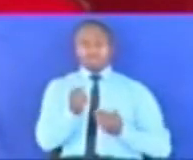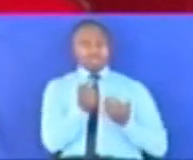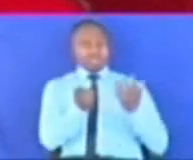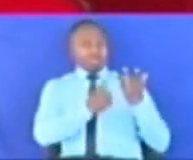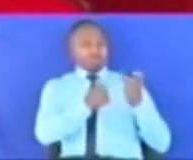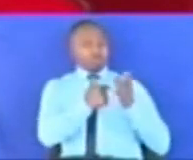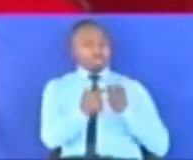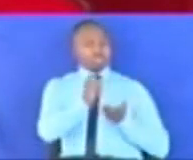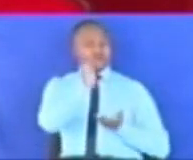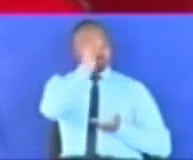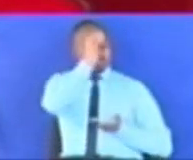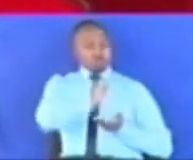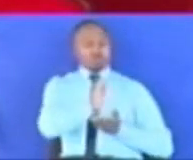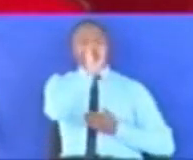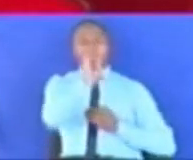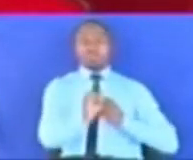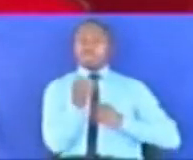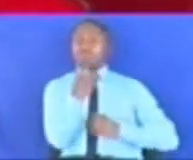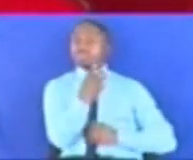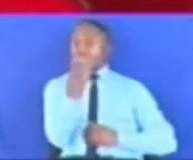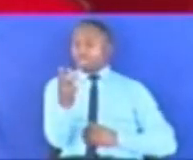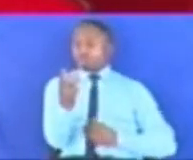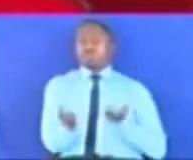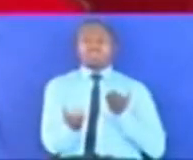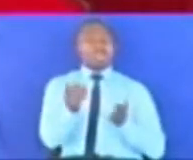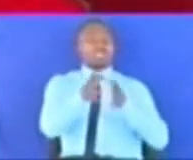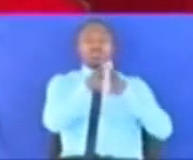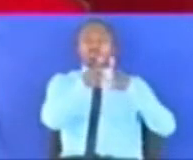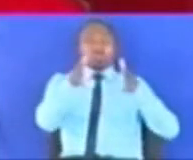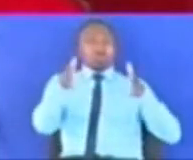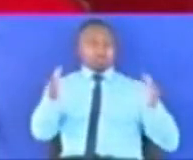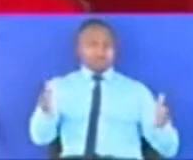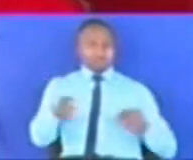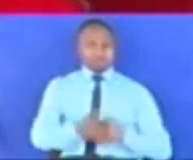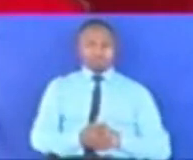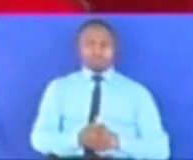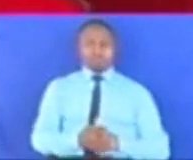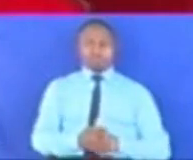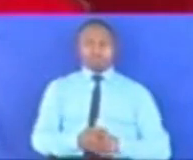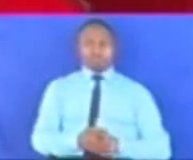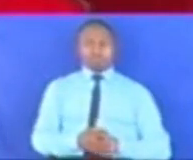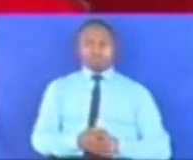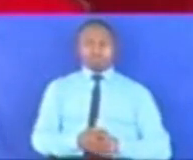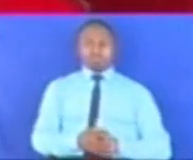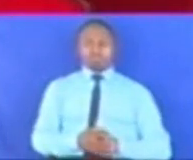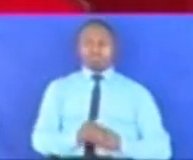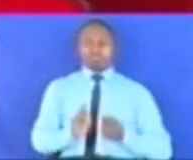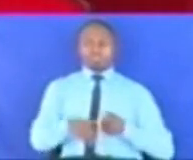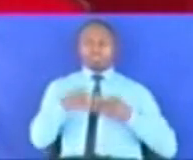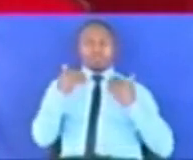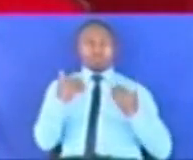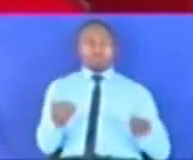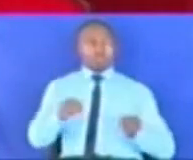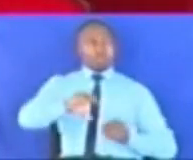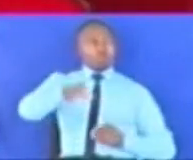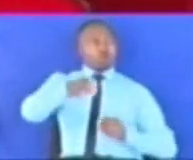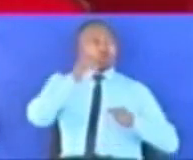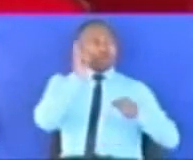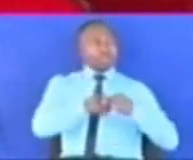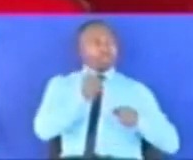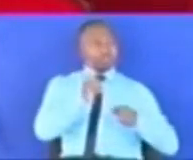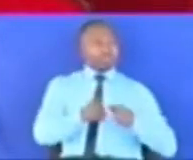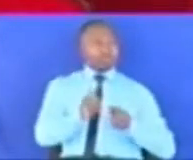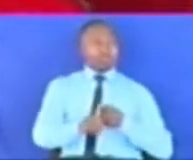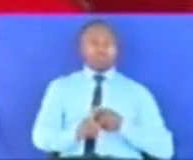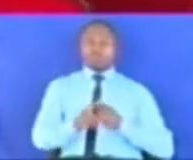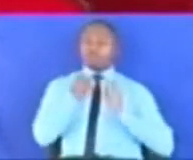53%. Hilo ni kiasi kikubwa sana. Lakini sasa nikienda kwenye mkoa wa Lindi, nikitolea